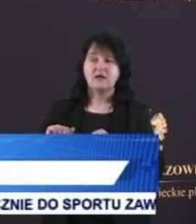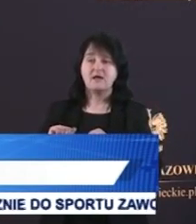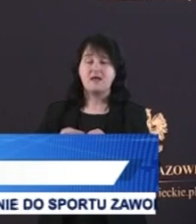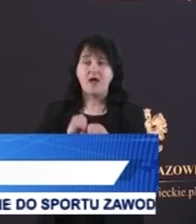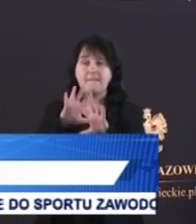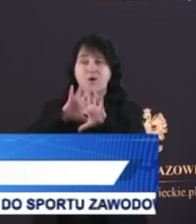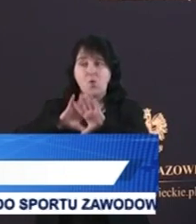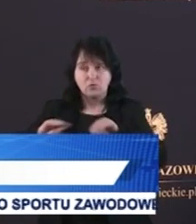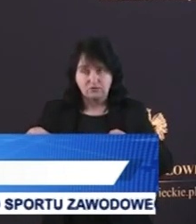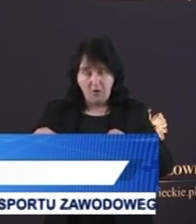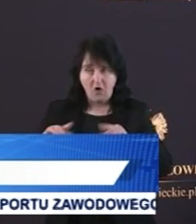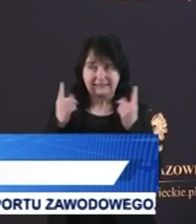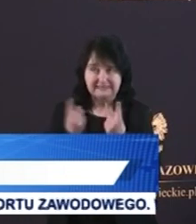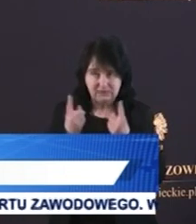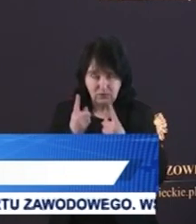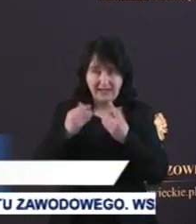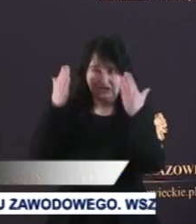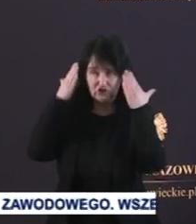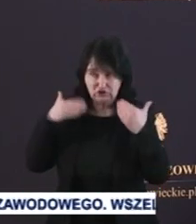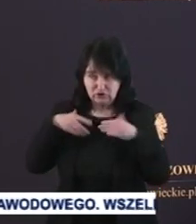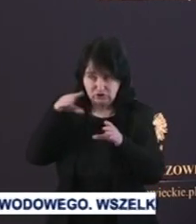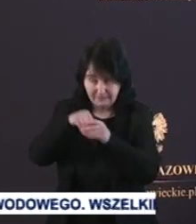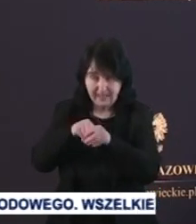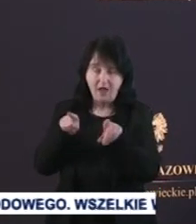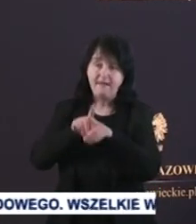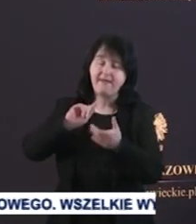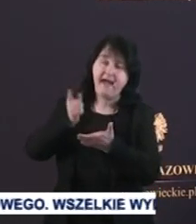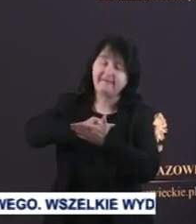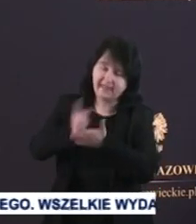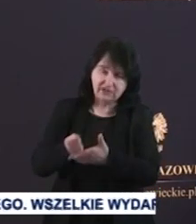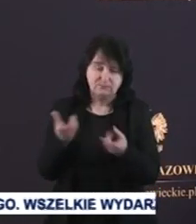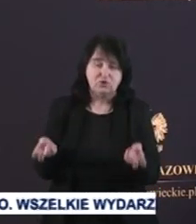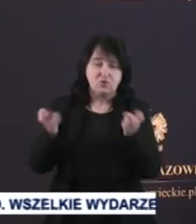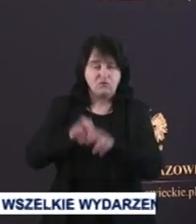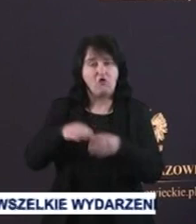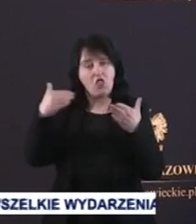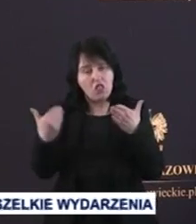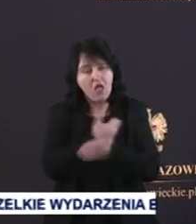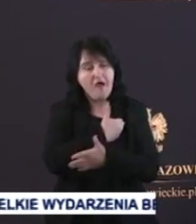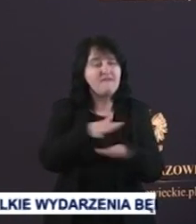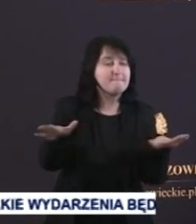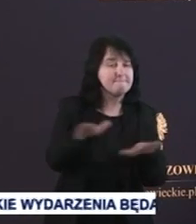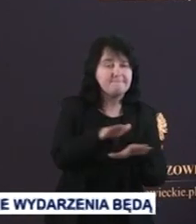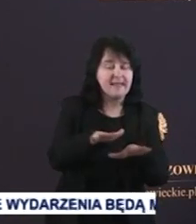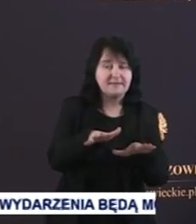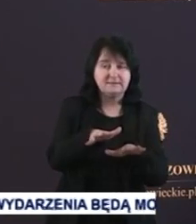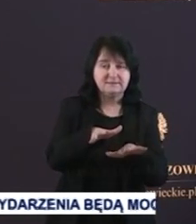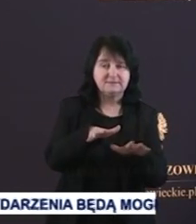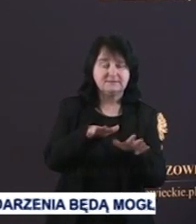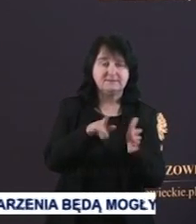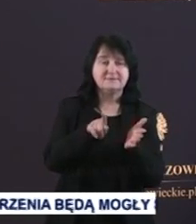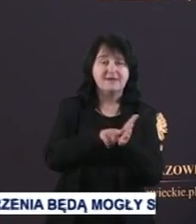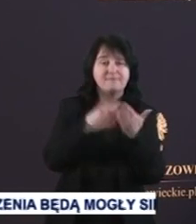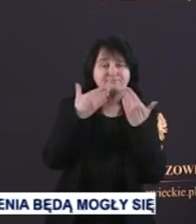uspokojenie sytuacji w szpitalu i jak najszybciej utworzenie kolejnych miejsc, na